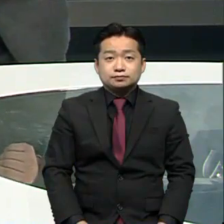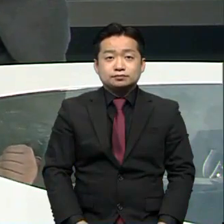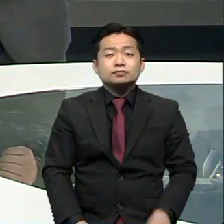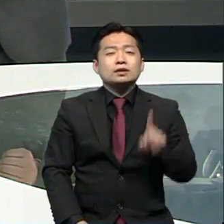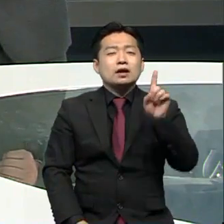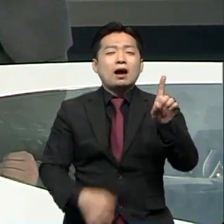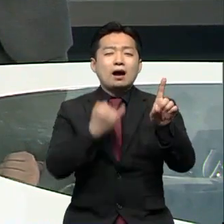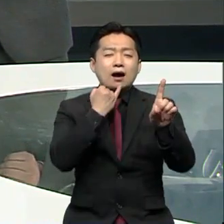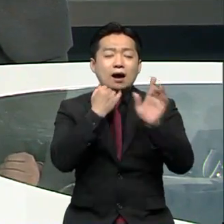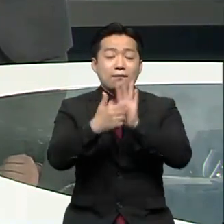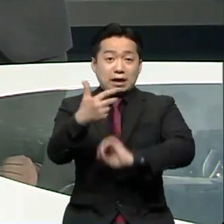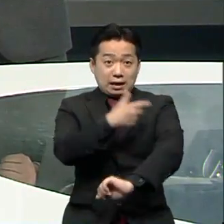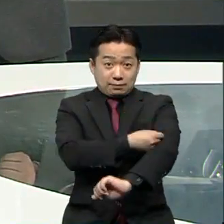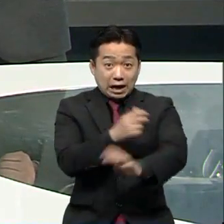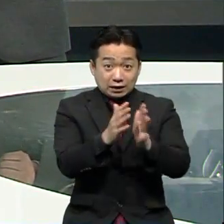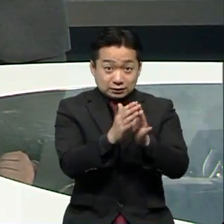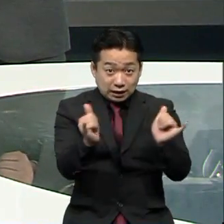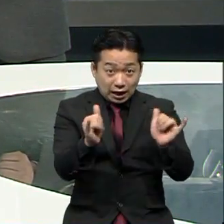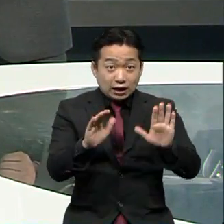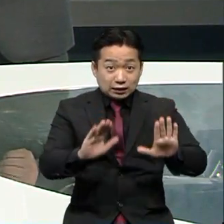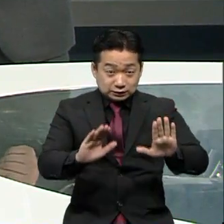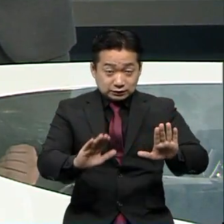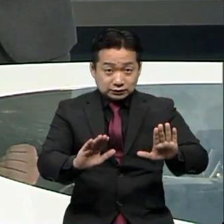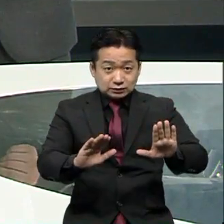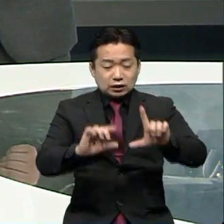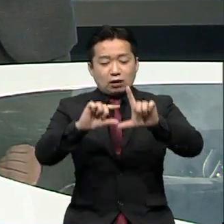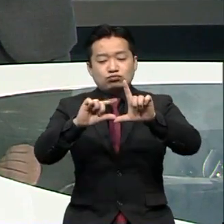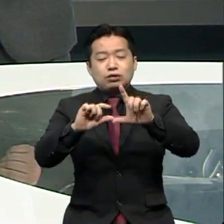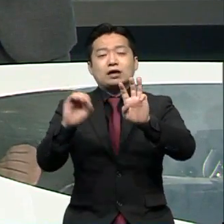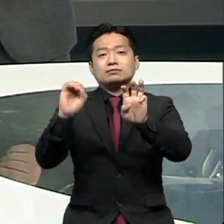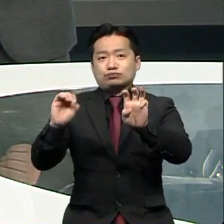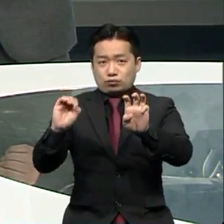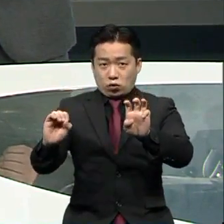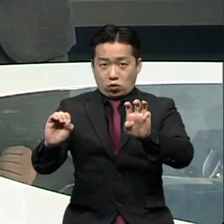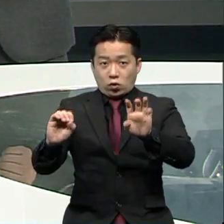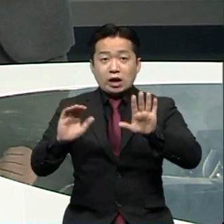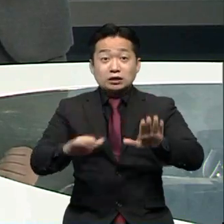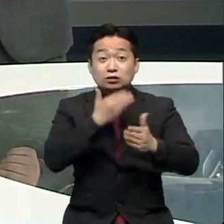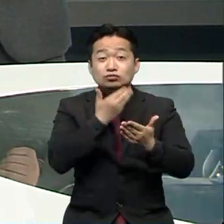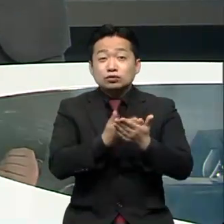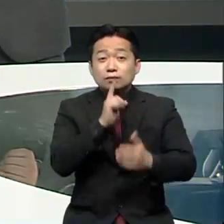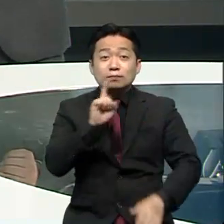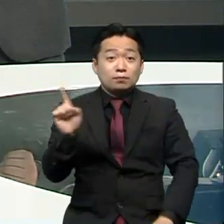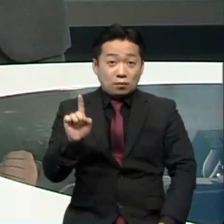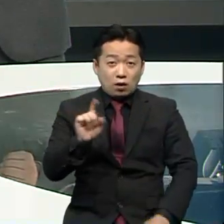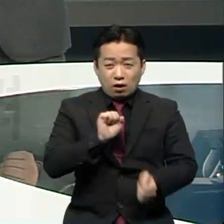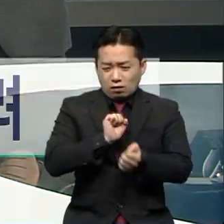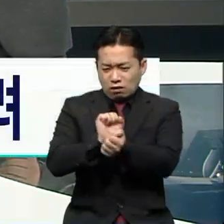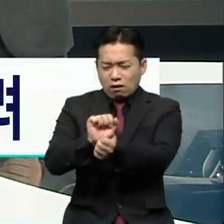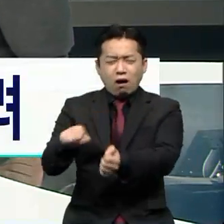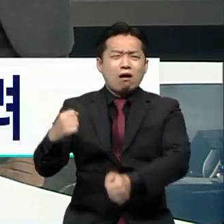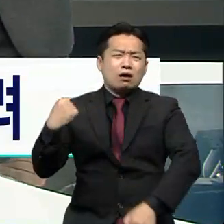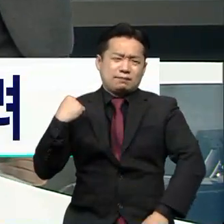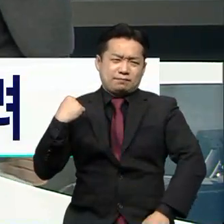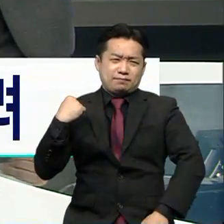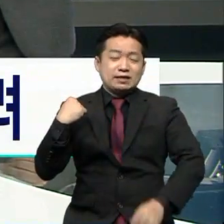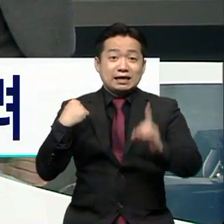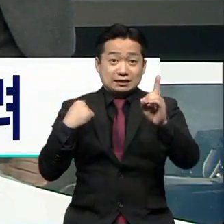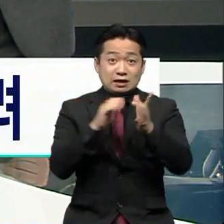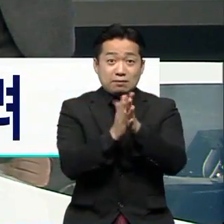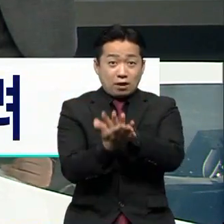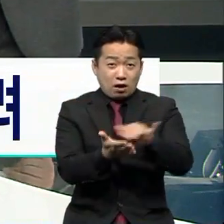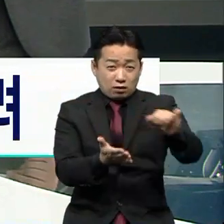한 번이라도 백신 주사를 맞은 분들이 거의 30%가 됐습니다. 이제 중요한 건 전염성 강한 델타